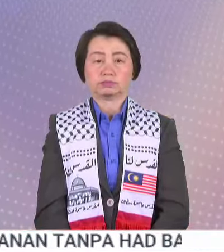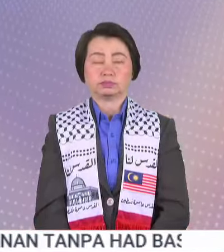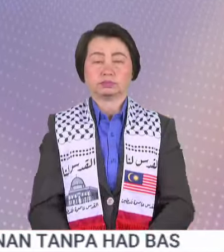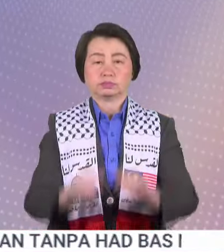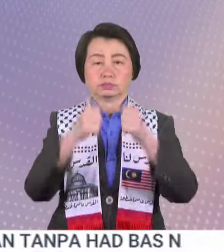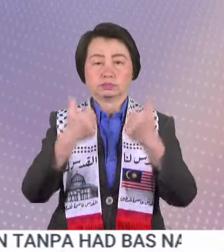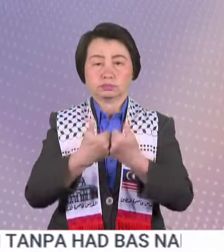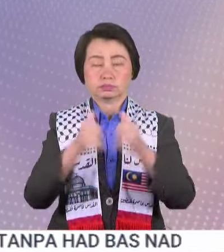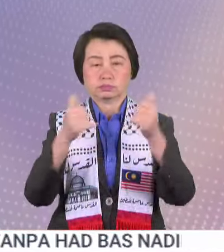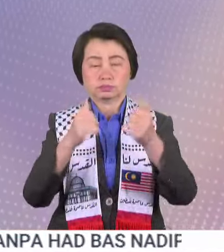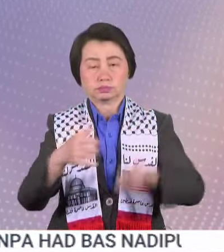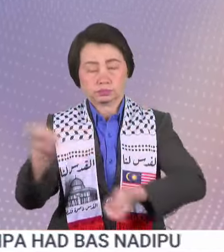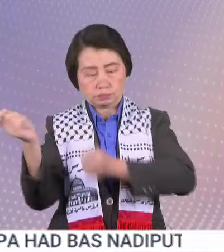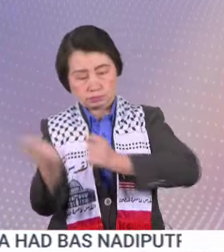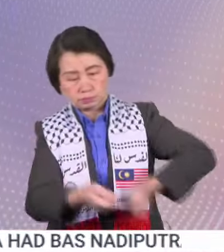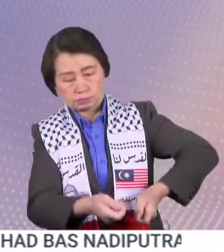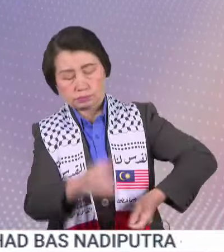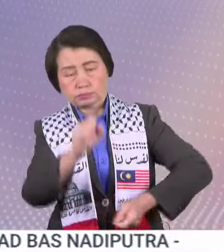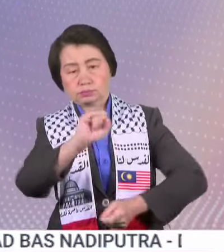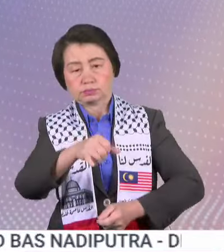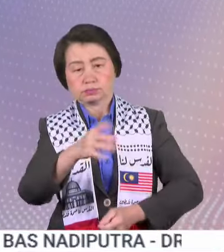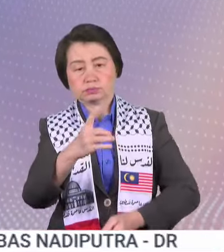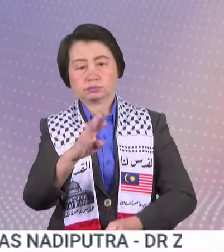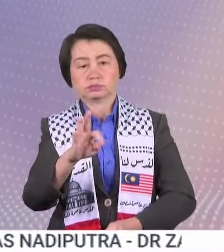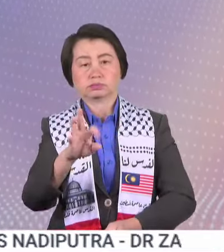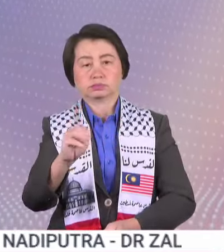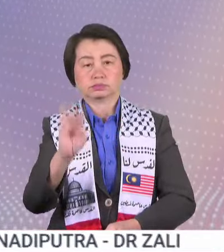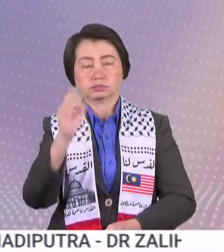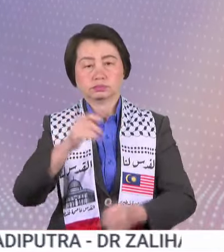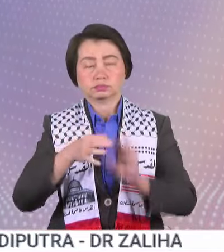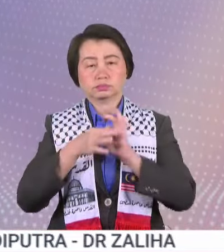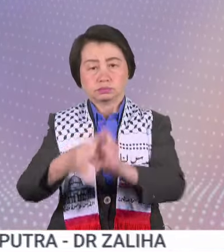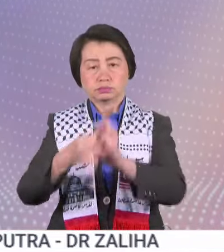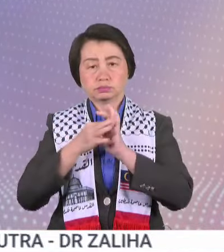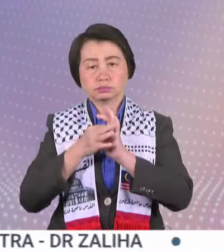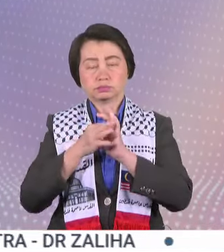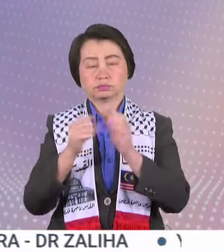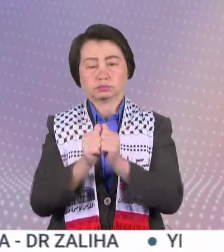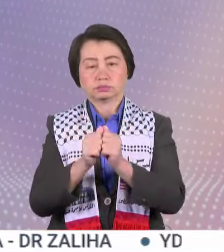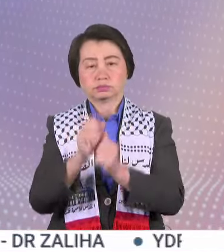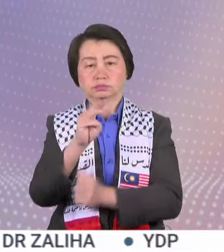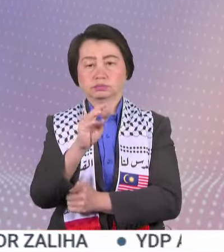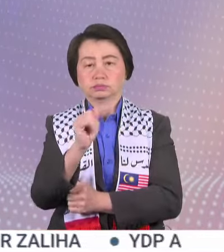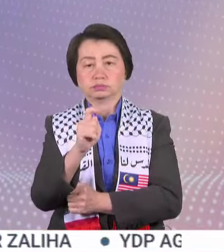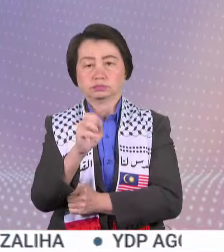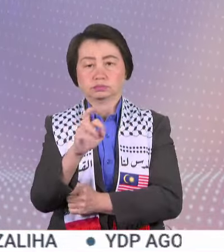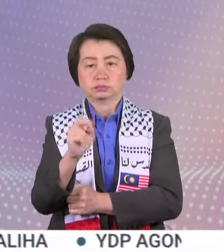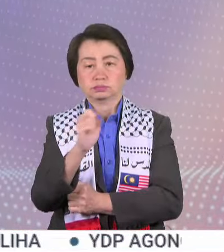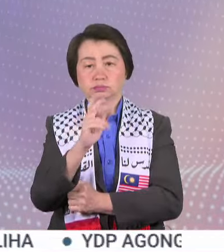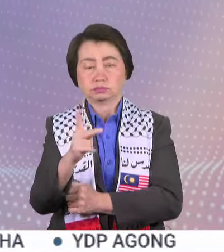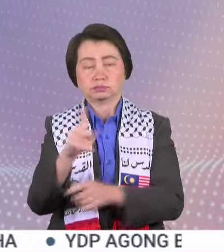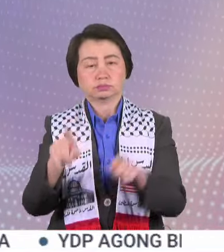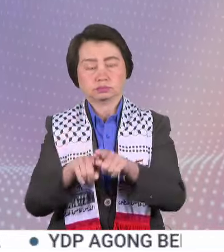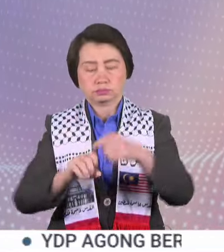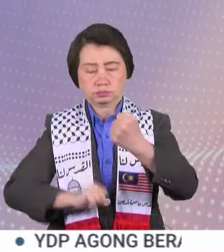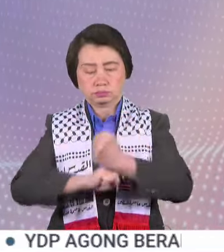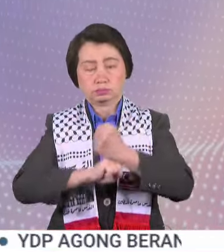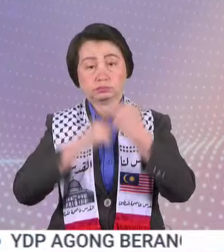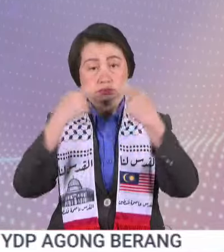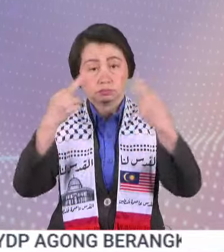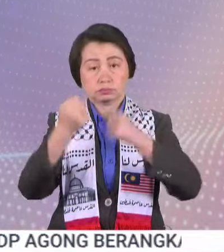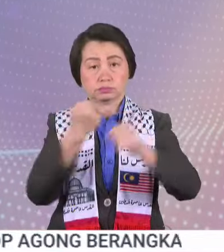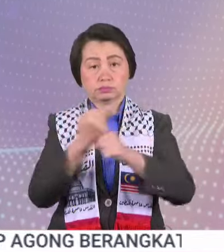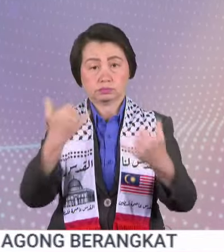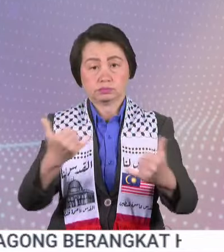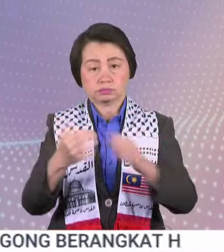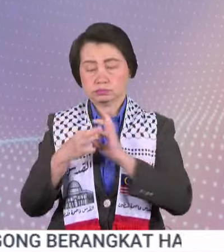Persatuan Pemain Golf Senior Malaysia SGSM bekerjasama dengan Rakan Strategic Matrix Concept Group yang juga penaja rasminya tahun